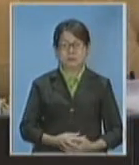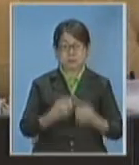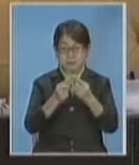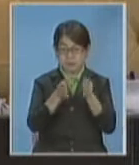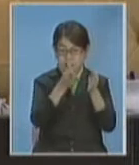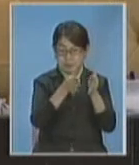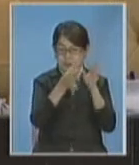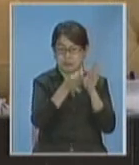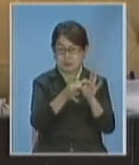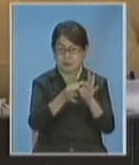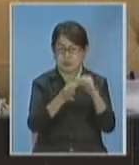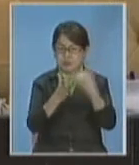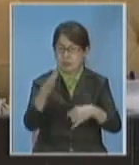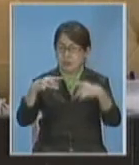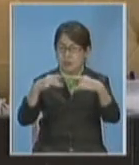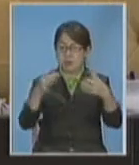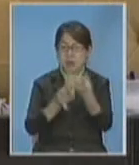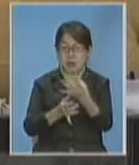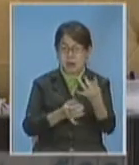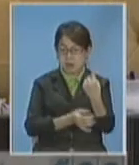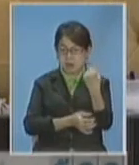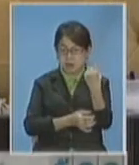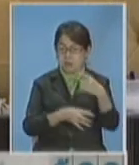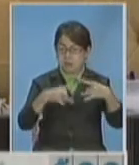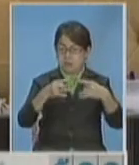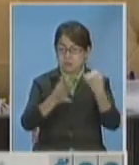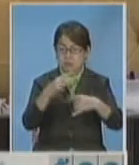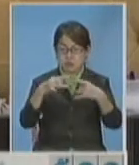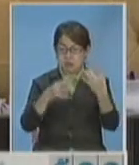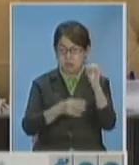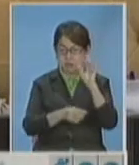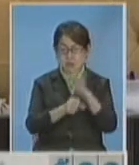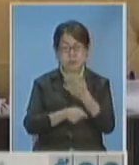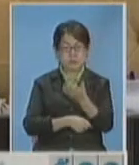ถึงความไม่เหมาะสมนะครับว่าไม่เหมาะสมยังไงเชิญนะ